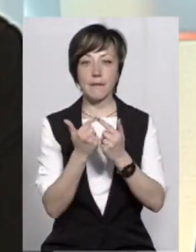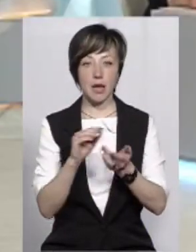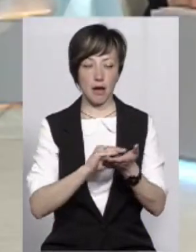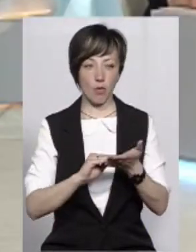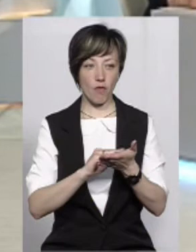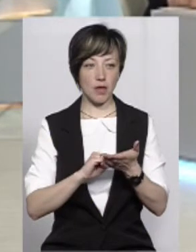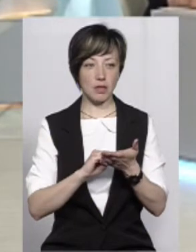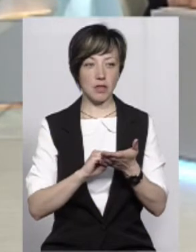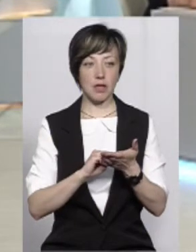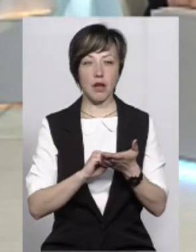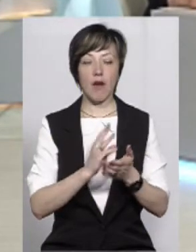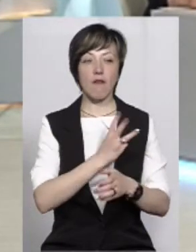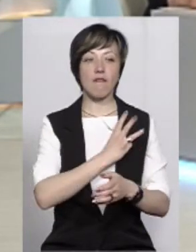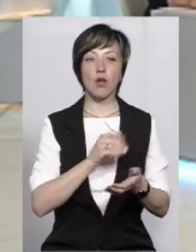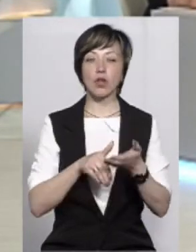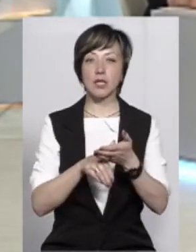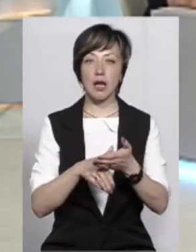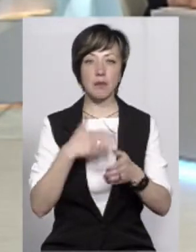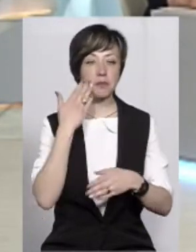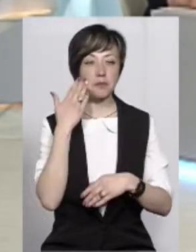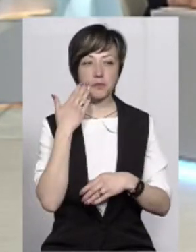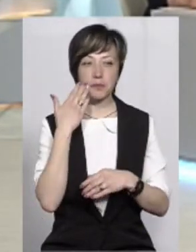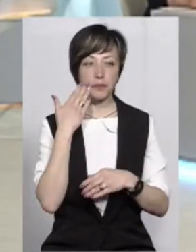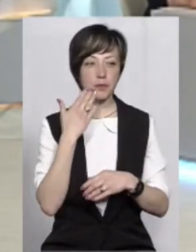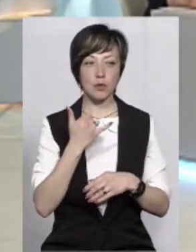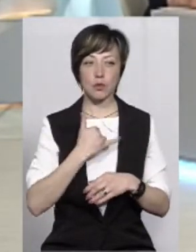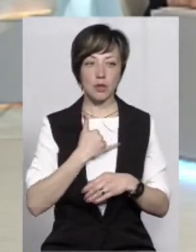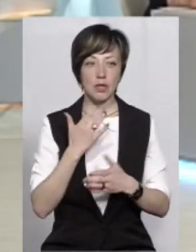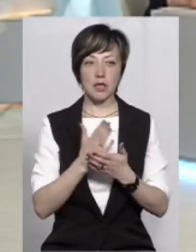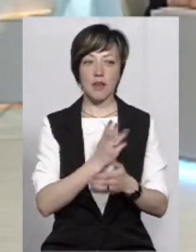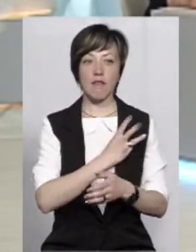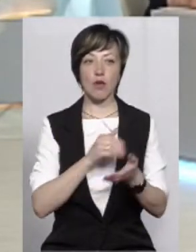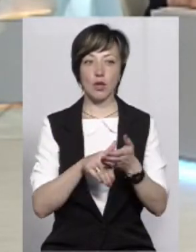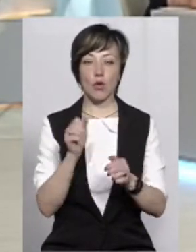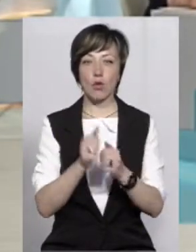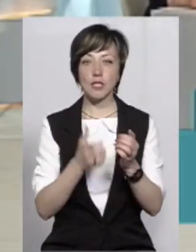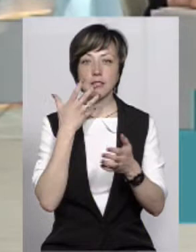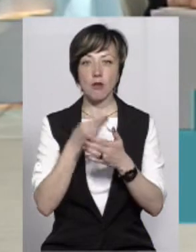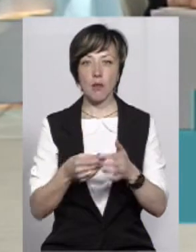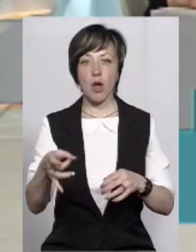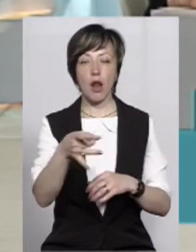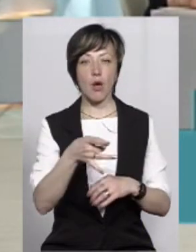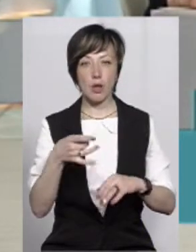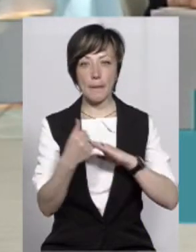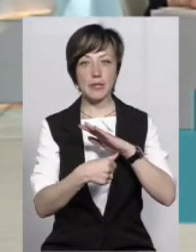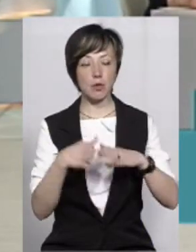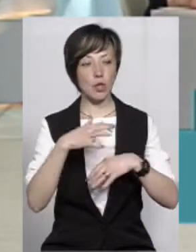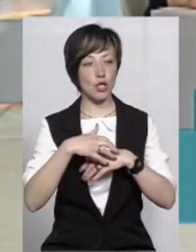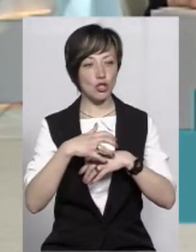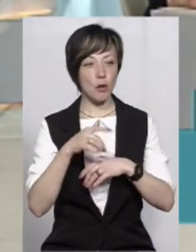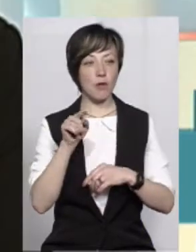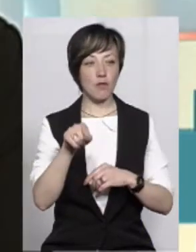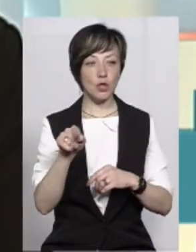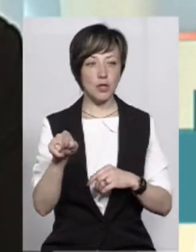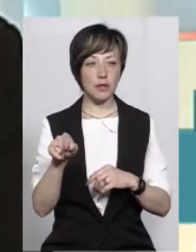перерахувати. Тобто волонтери зовсім приблизно, у нас є волонтери, які опікуються в кожному своєму районі безпритульними кішками,